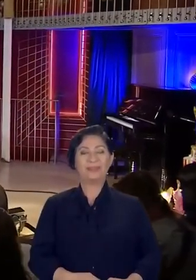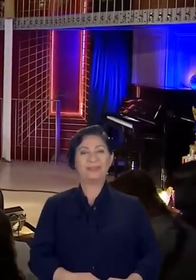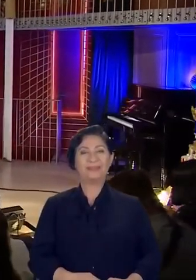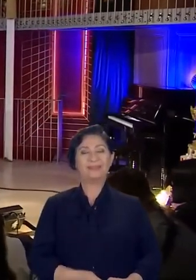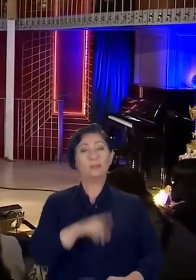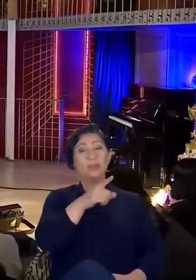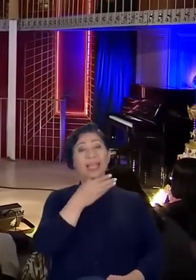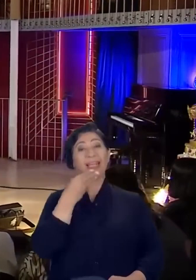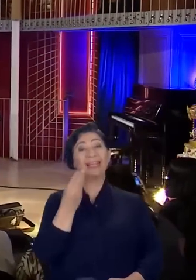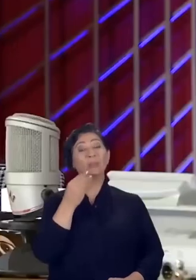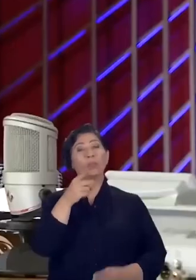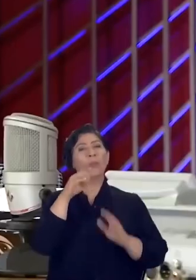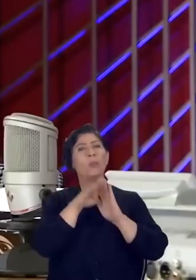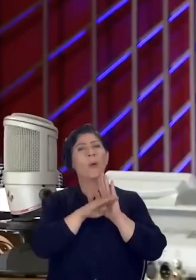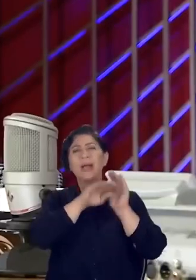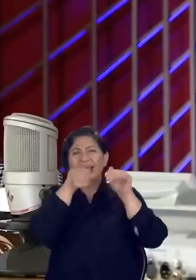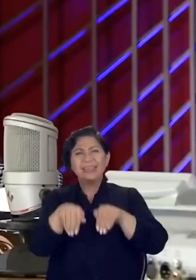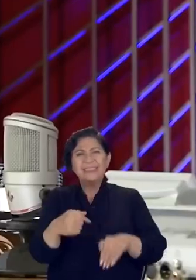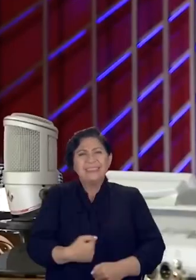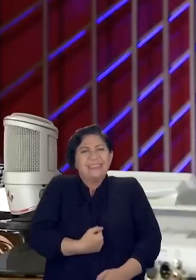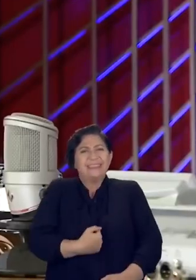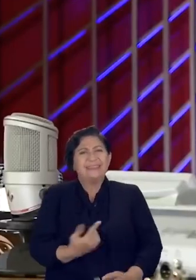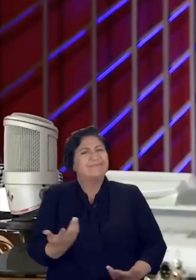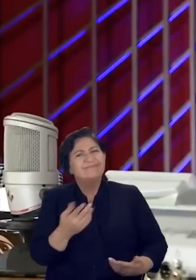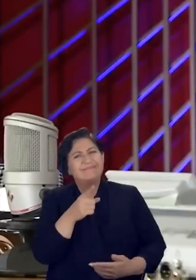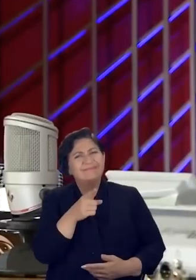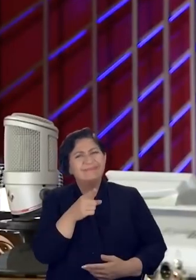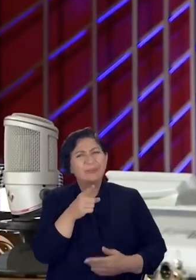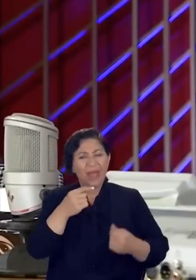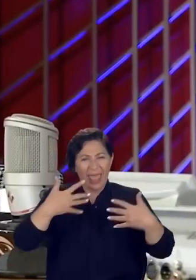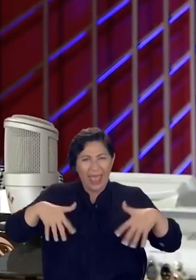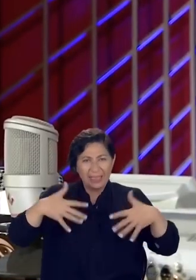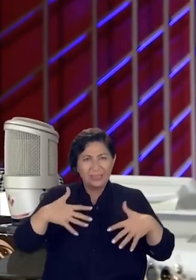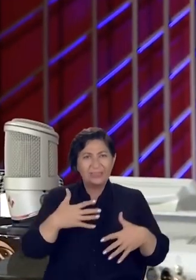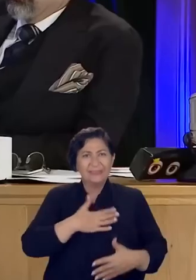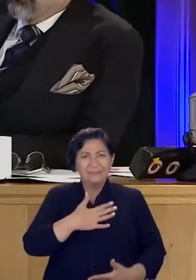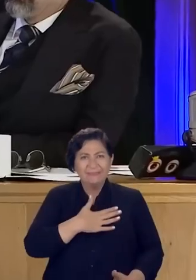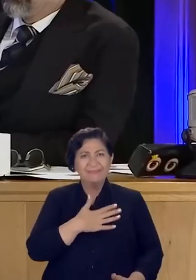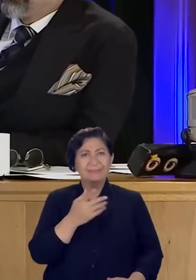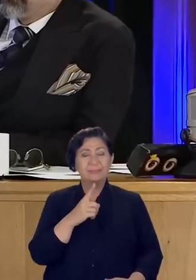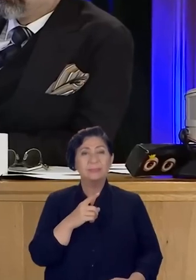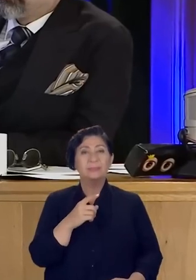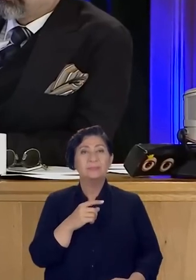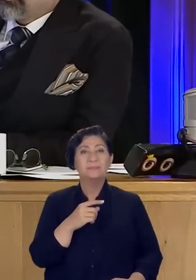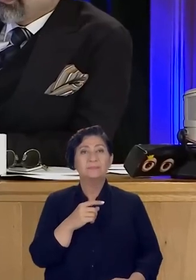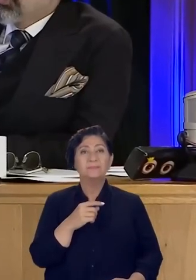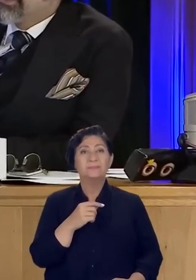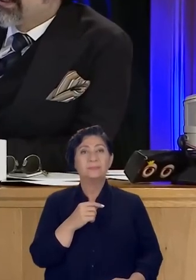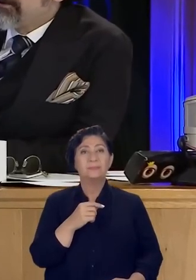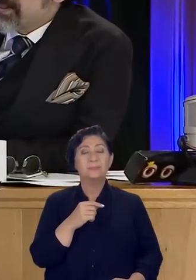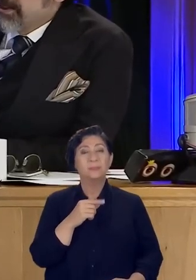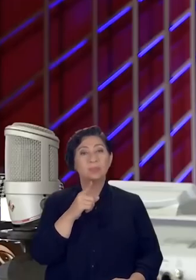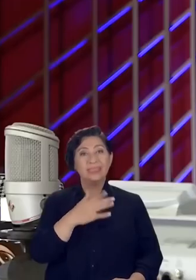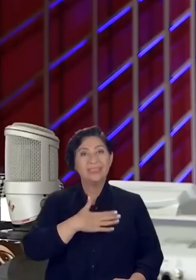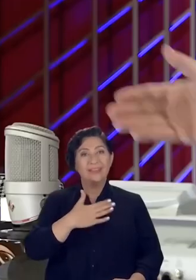Şimdi bu kadar genç olacak. Bu programa çıkınca ne hissediyorsunuz? Böyle bir hani heyecan meyecan falan oldu mu? Bu